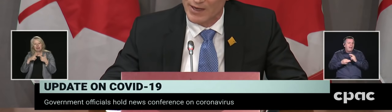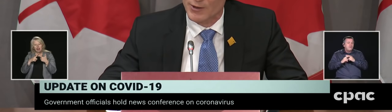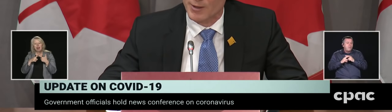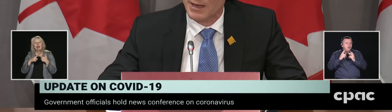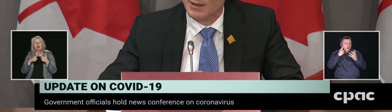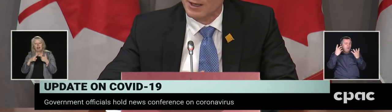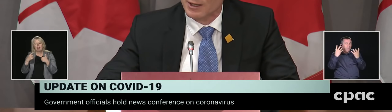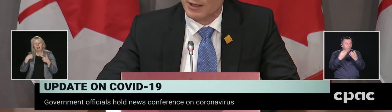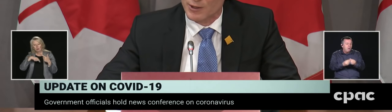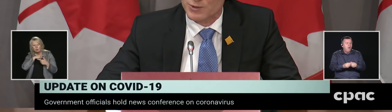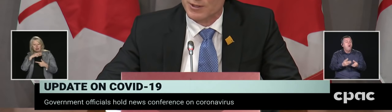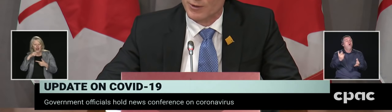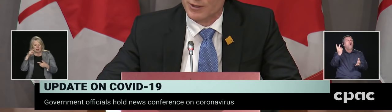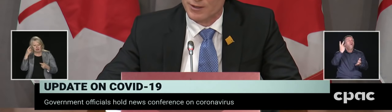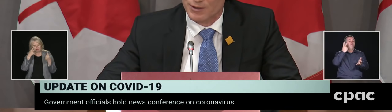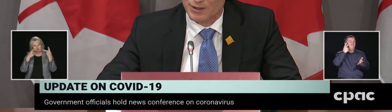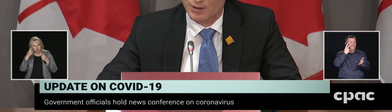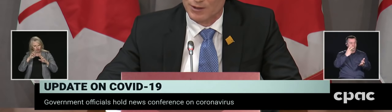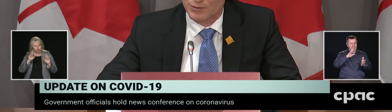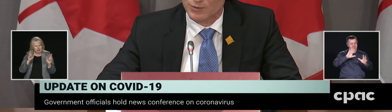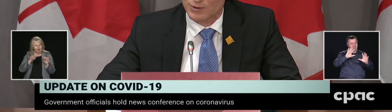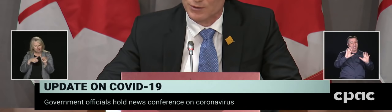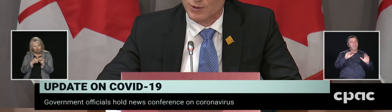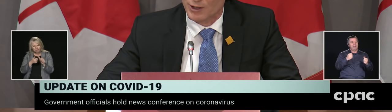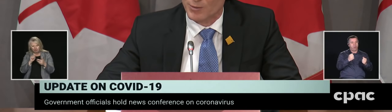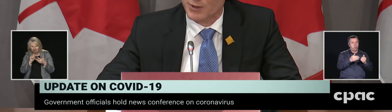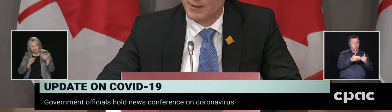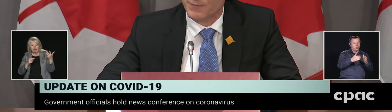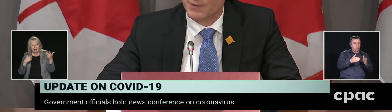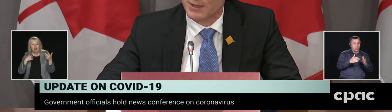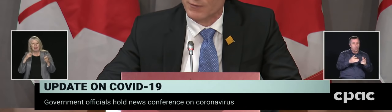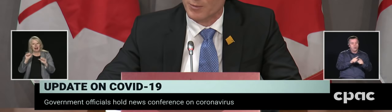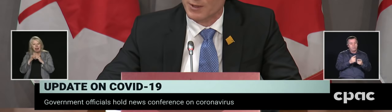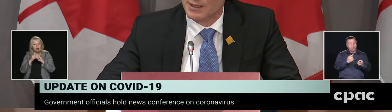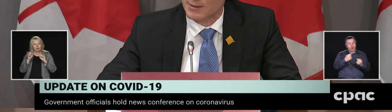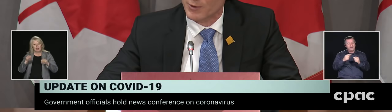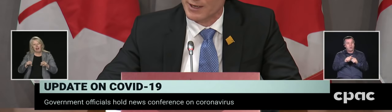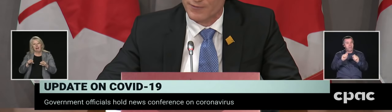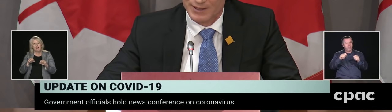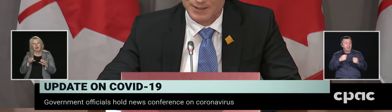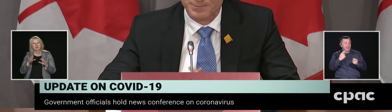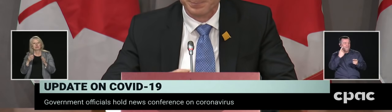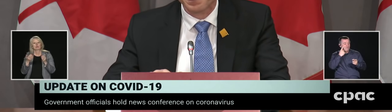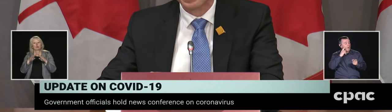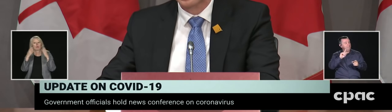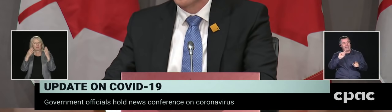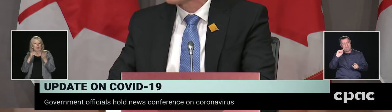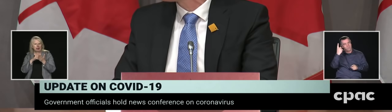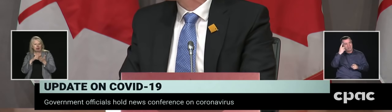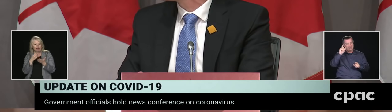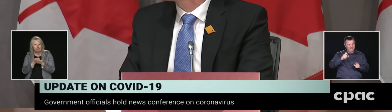selon la nouvelle normale, tant et aussi longtemps que nous n'aurions pas développé et déployé un vaccin.